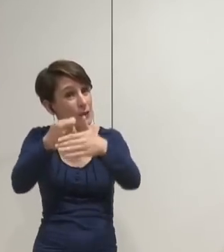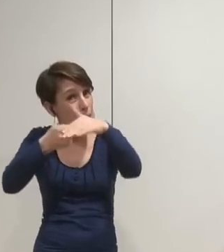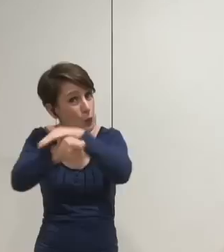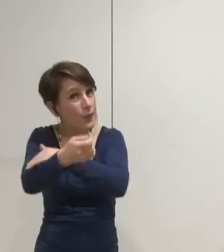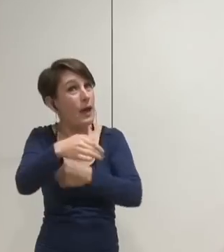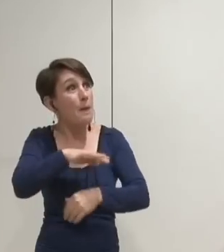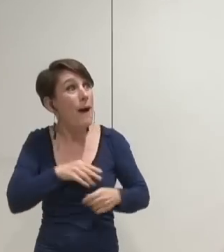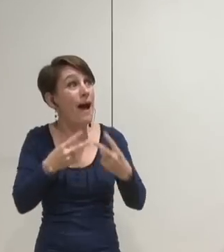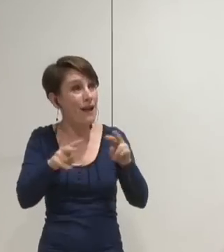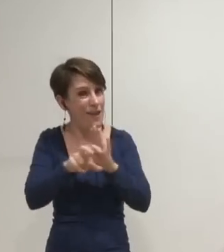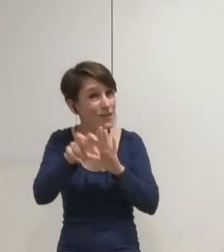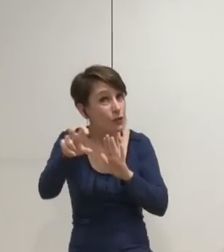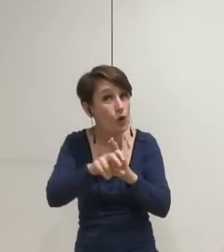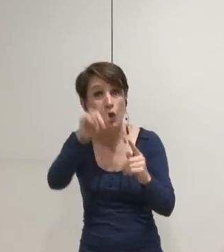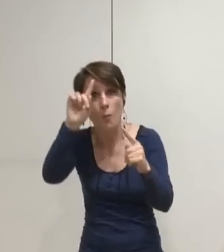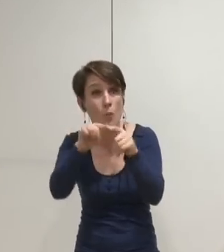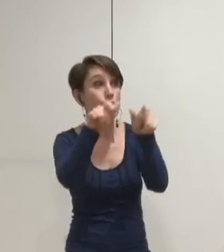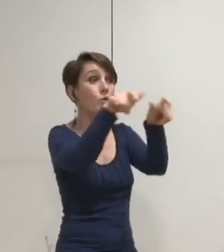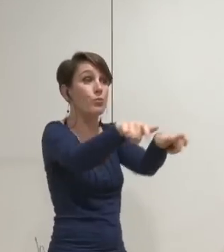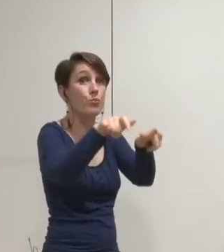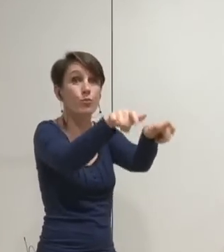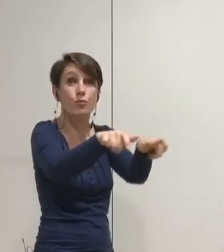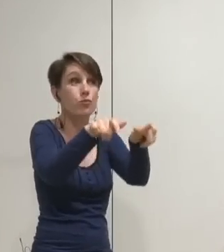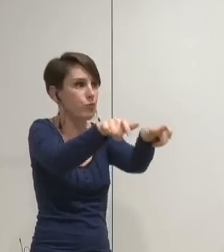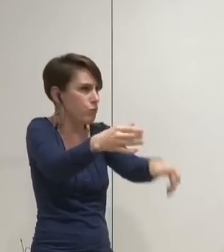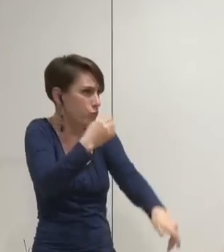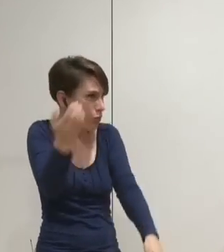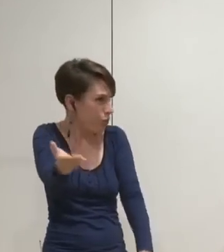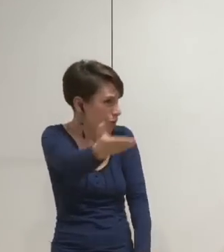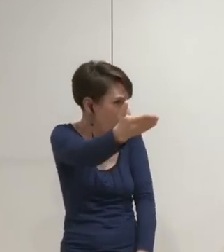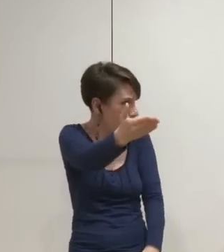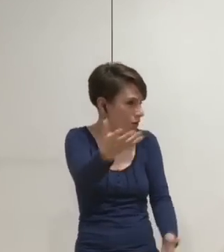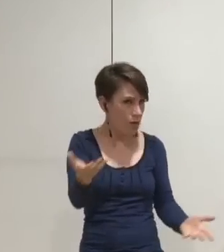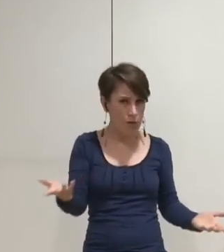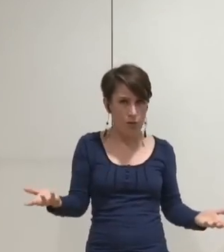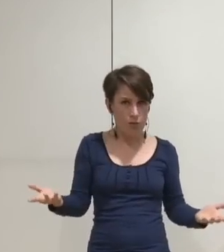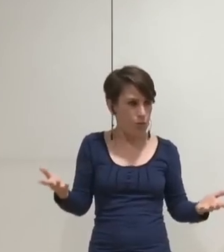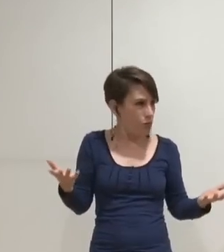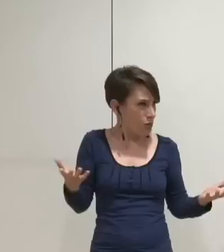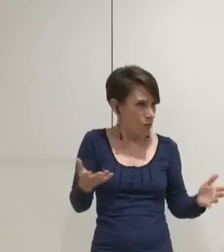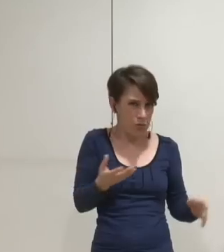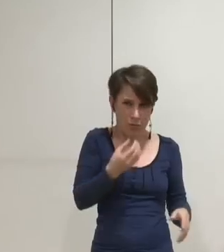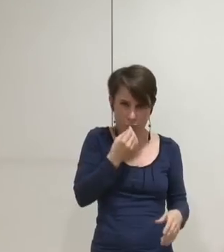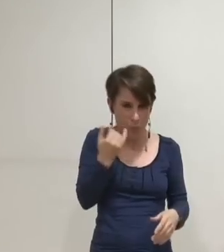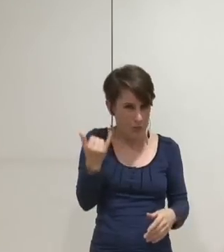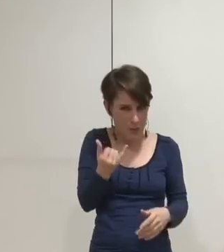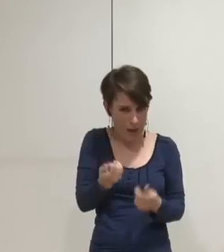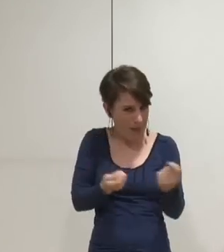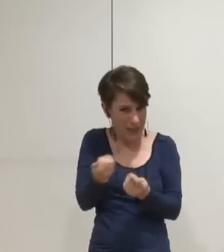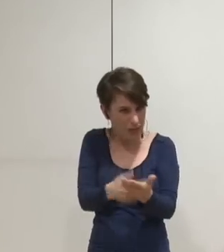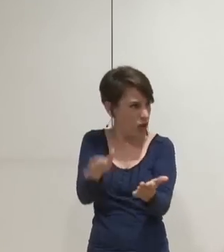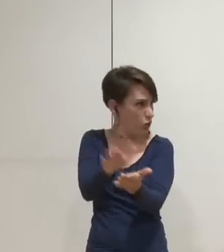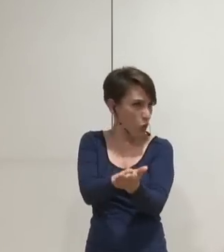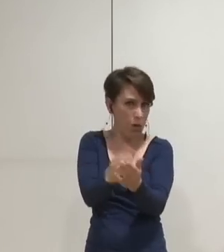ville pour vérifier la bonne exécution du marché donc de ce point de là il y a doublon et